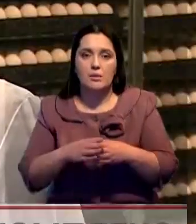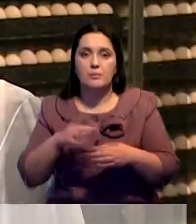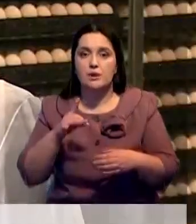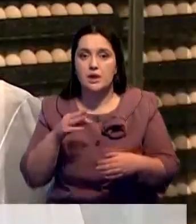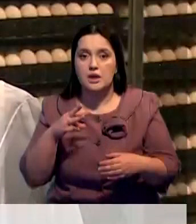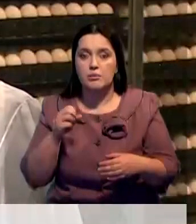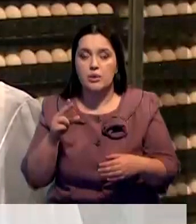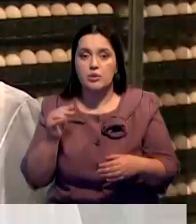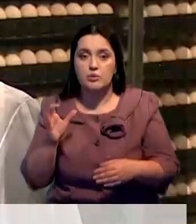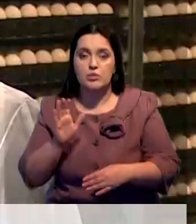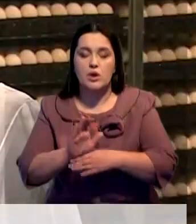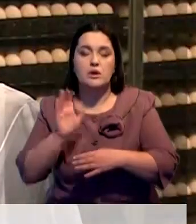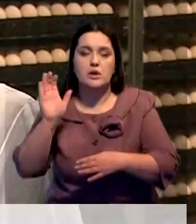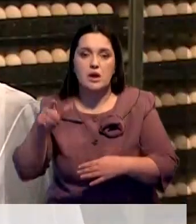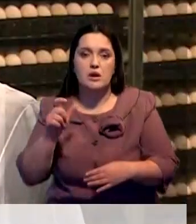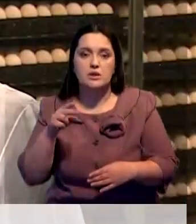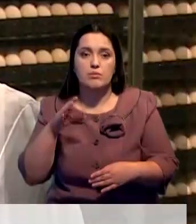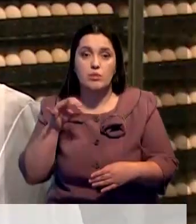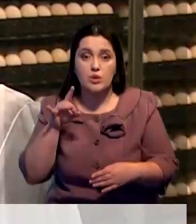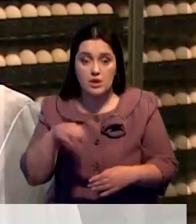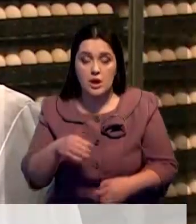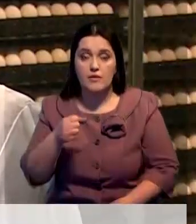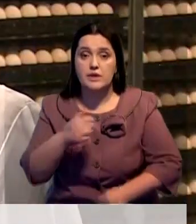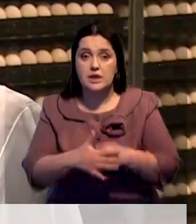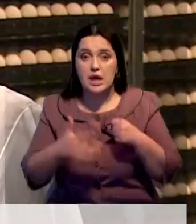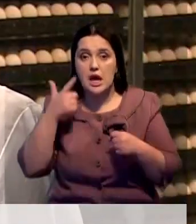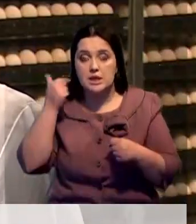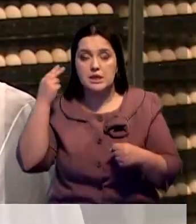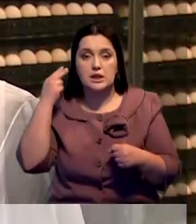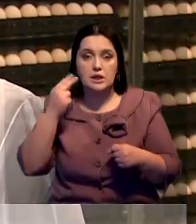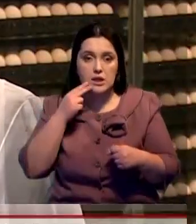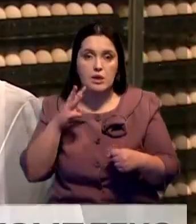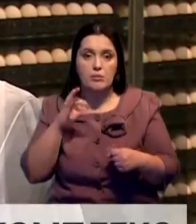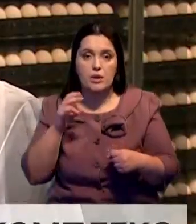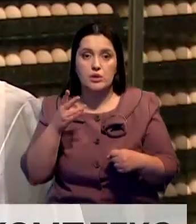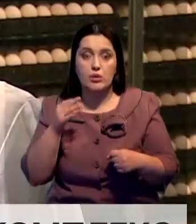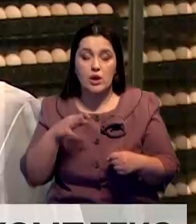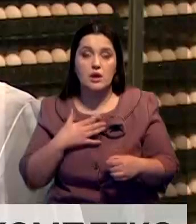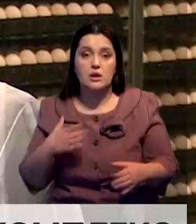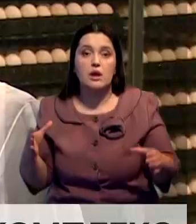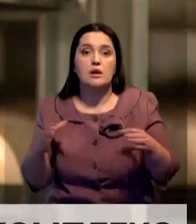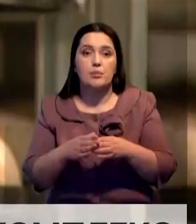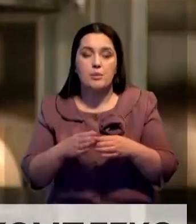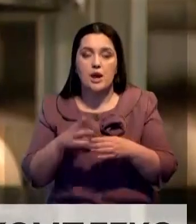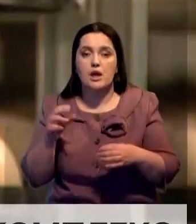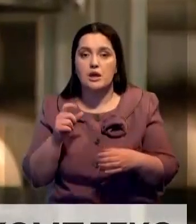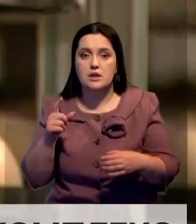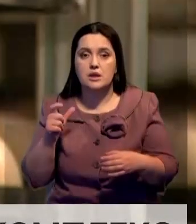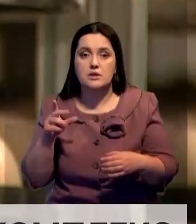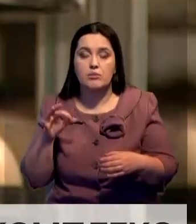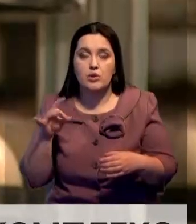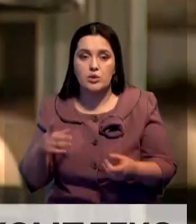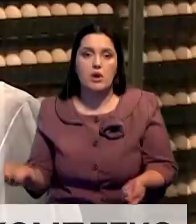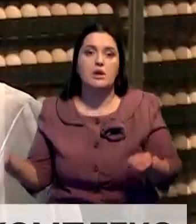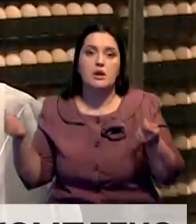продукции планирует отправлять на экспорт в Центральную Азию, в Китай, в Монголию. Наша компания «Казахэкспорт» доставила